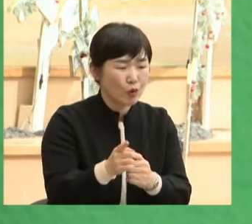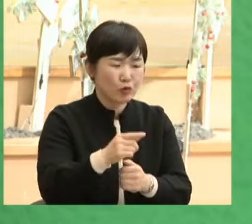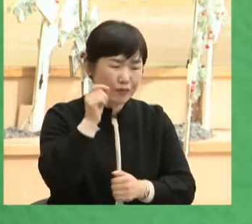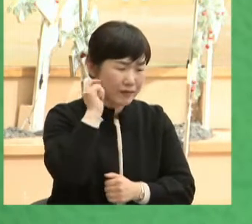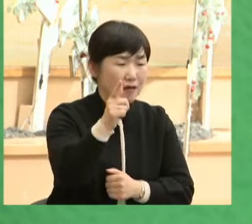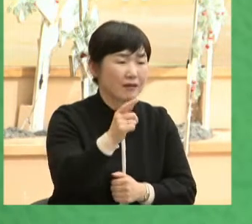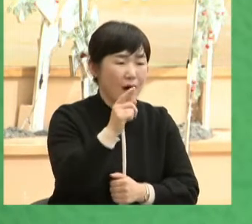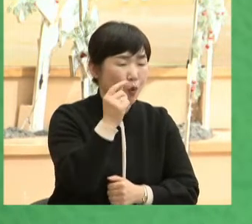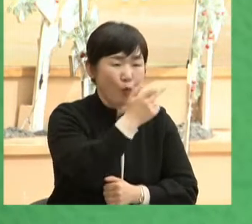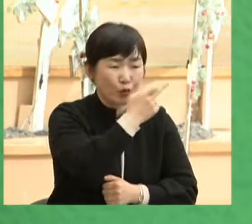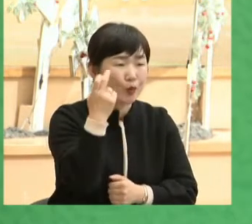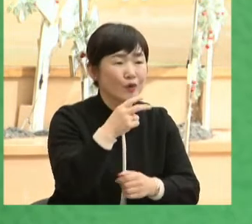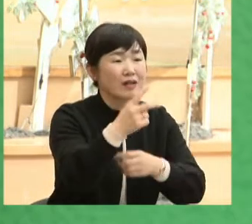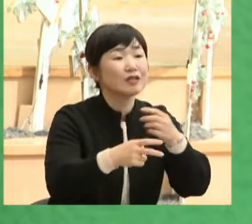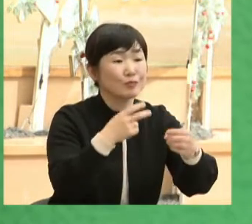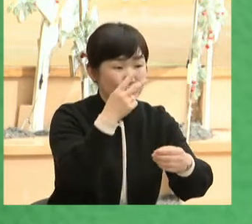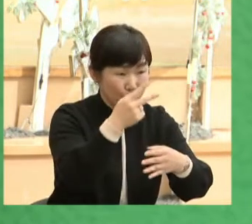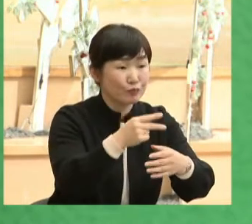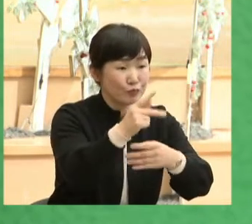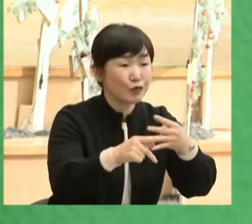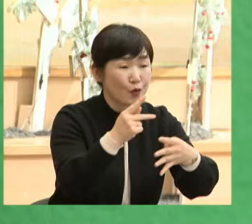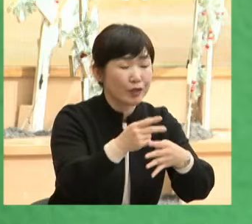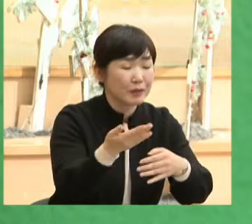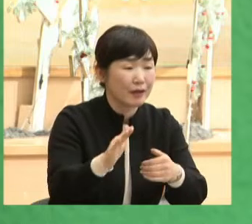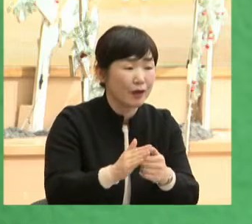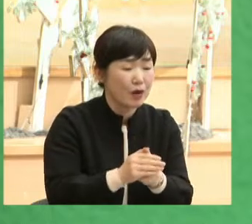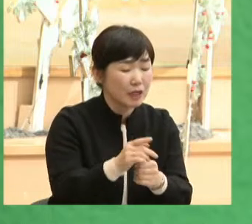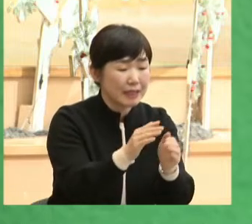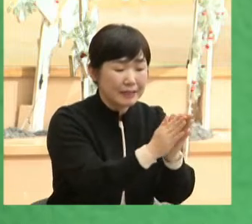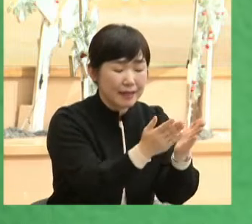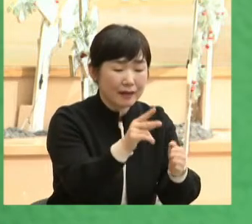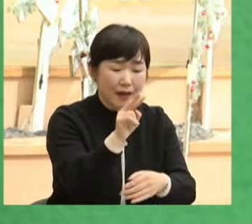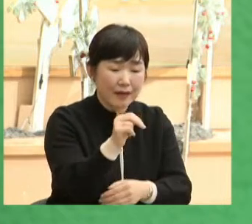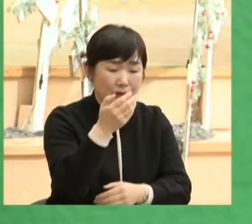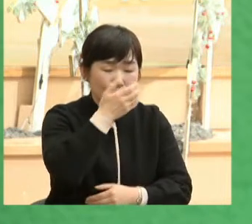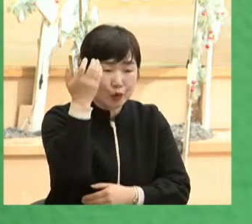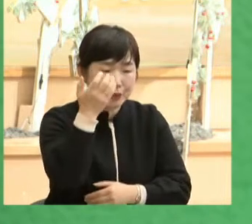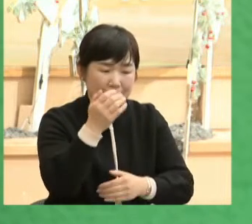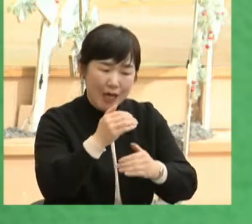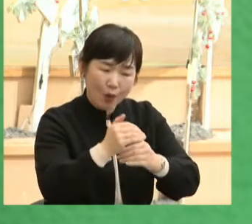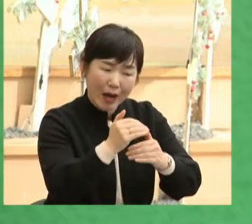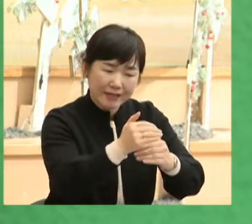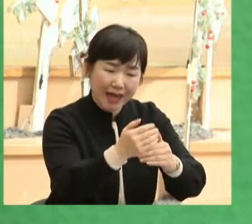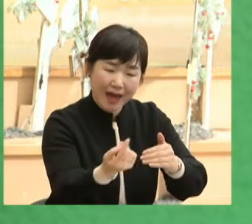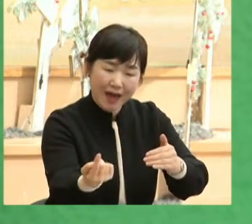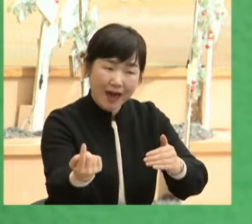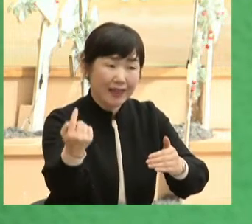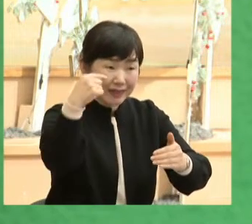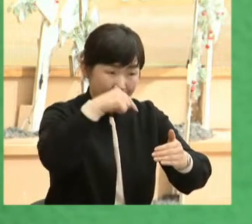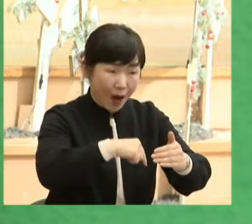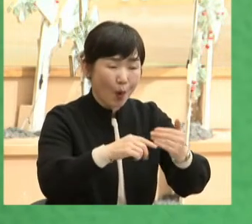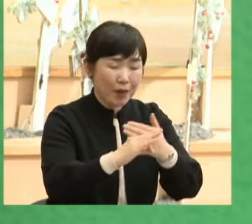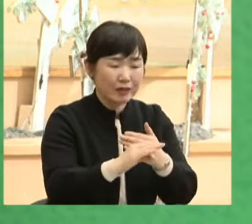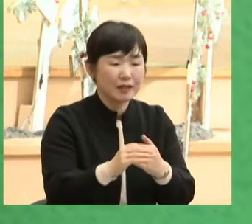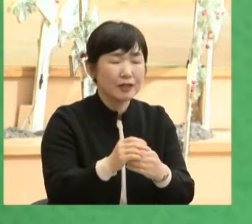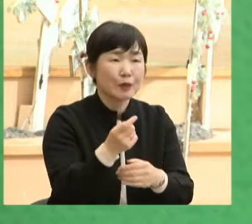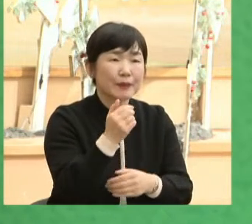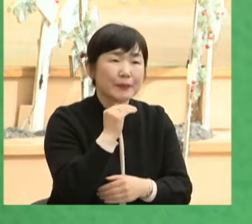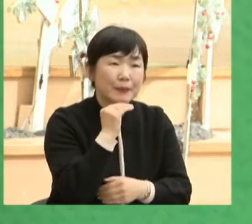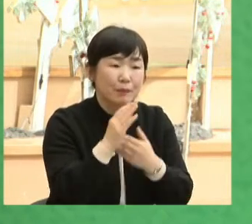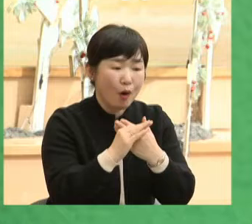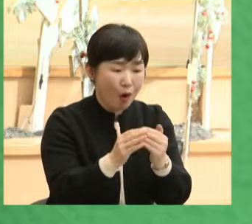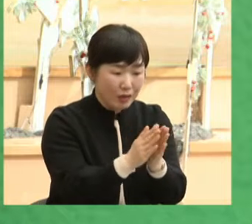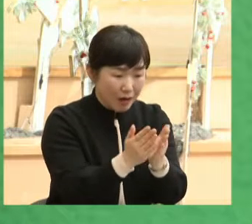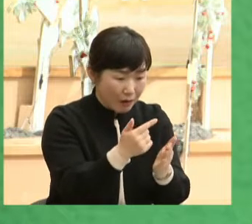아주 타고난 프로그램인데 세경 꿈에 과정에 들어오면 아이가 조금 지나고 나면 책을 그렇게